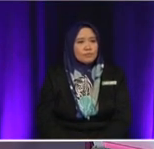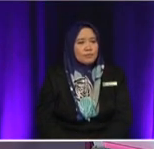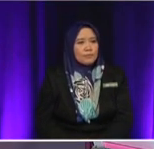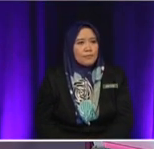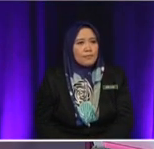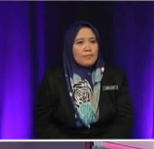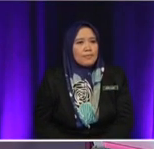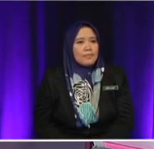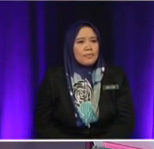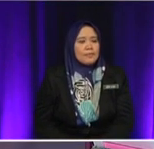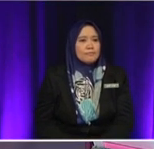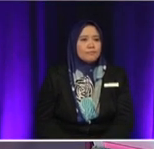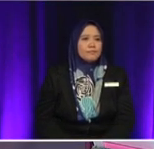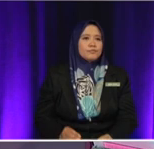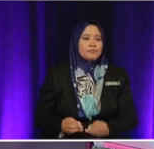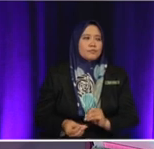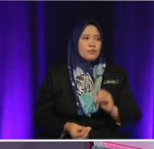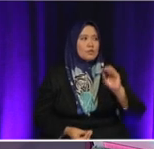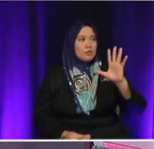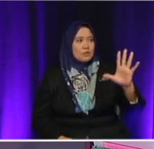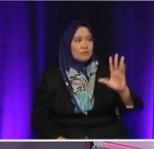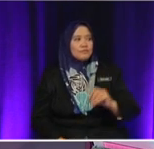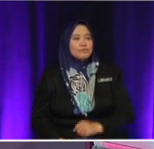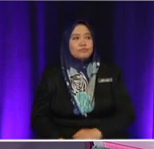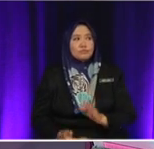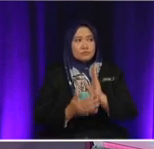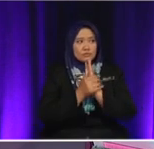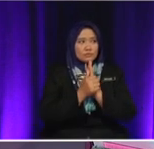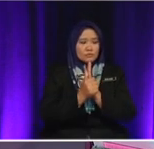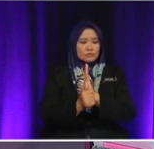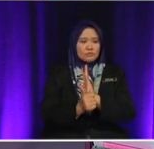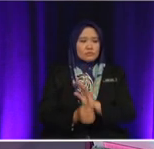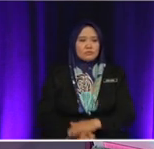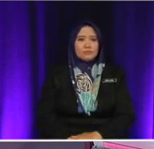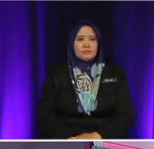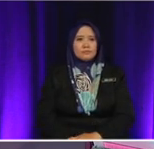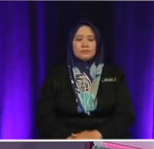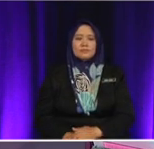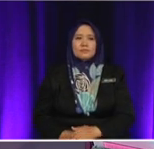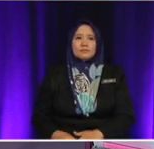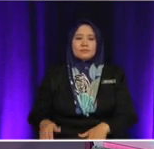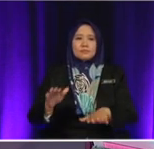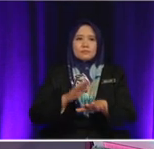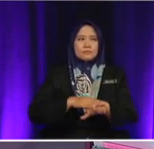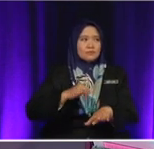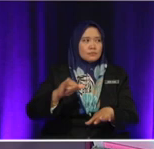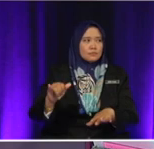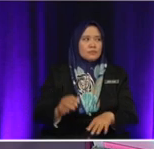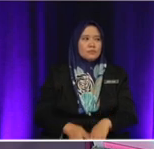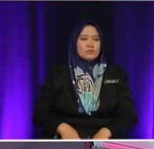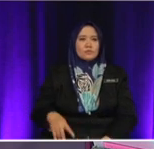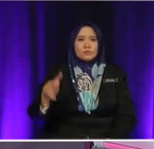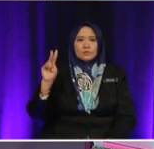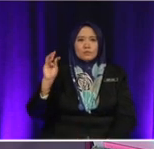yang kelima. Yang mana murid ataupun semua kena tahulah memang konflik memang biasalah berlaku terhadap semua orang. Jadi